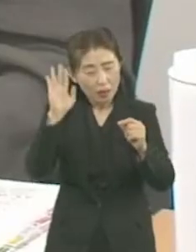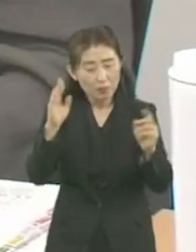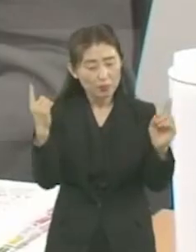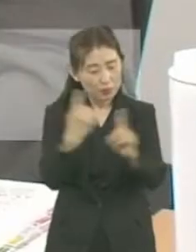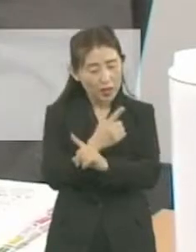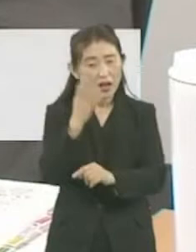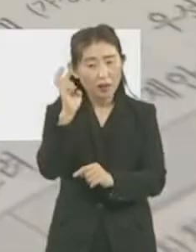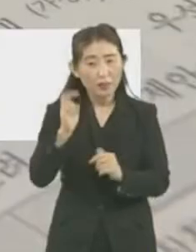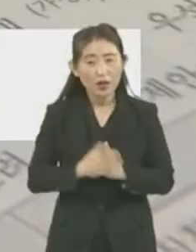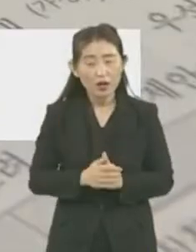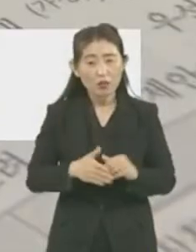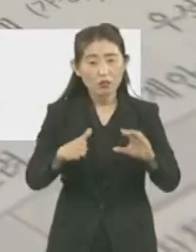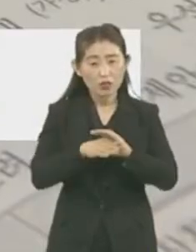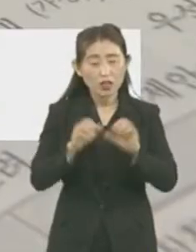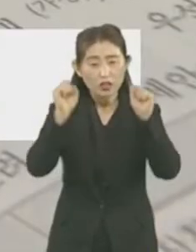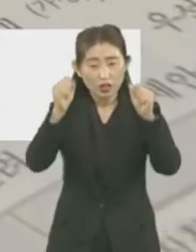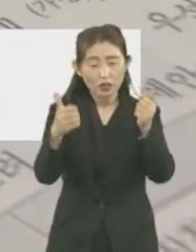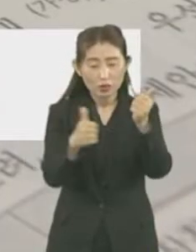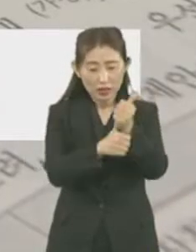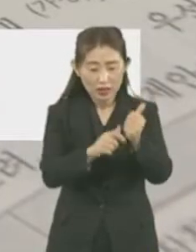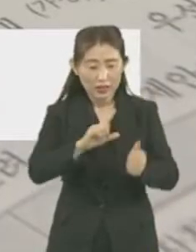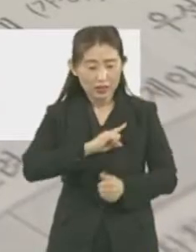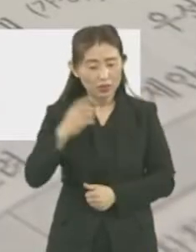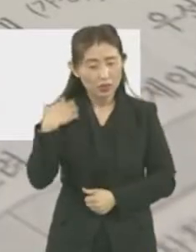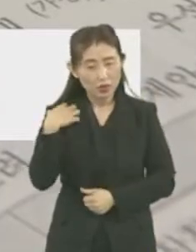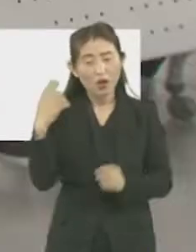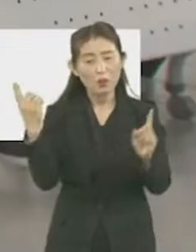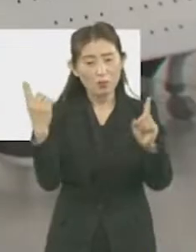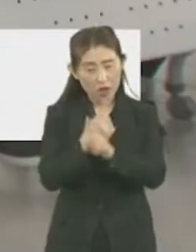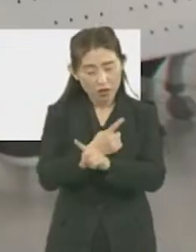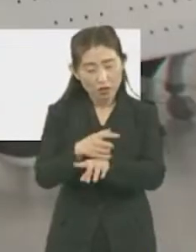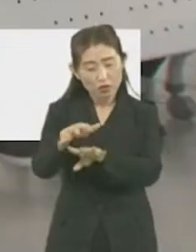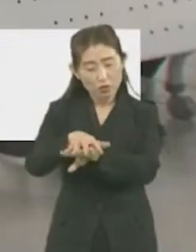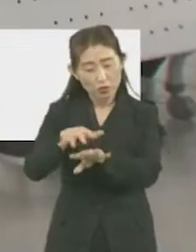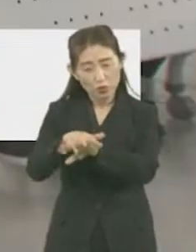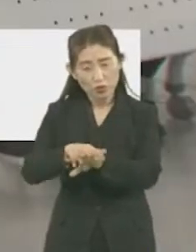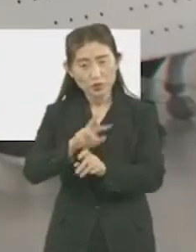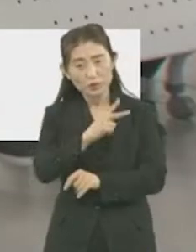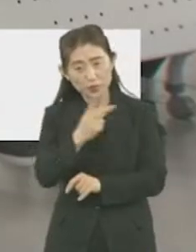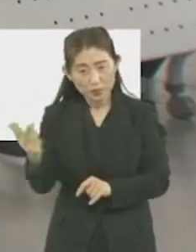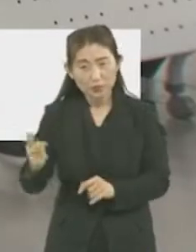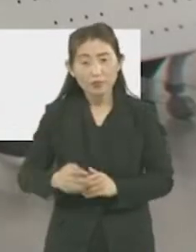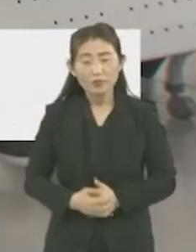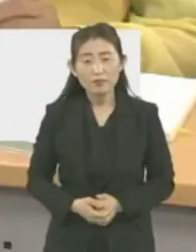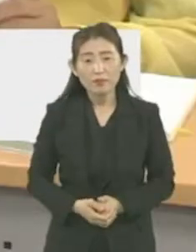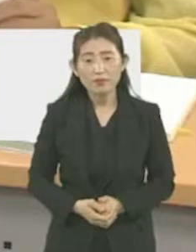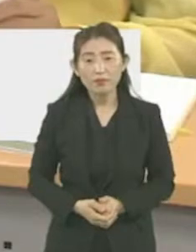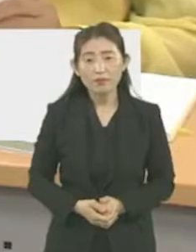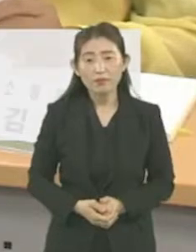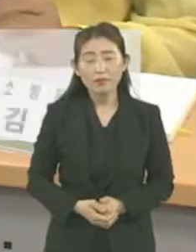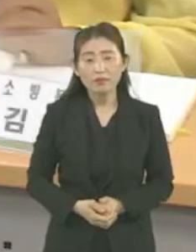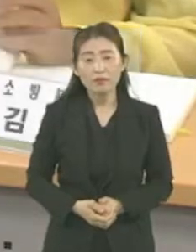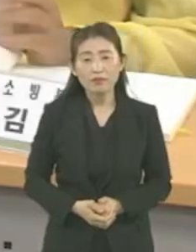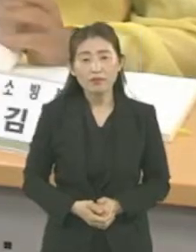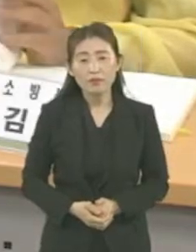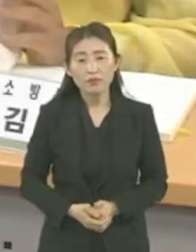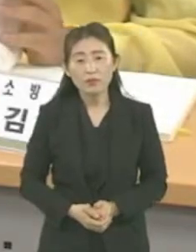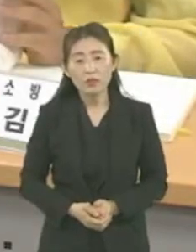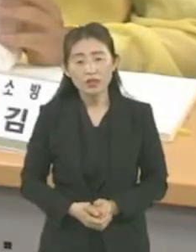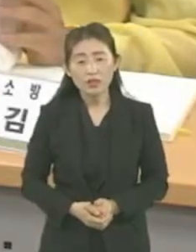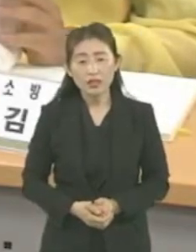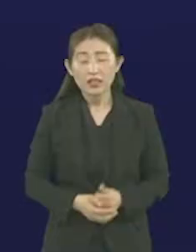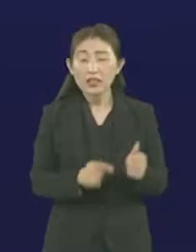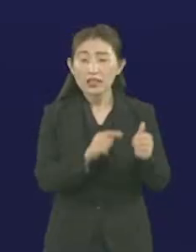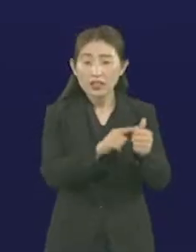전망됩니다. 문화체육부지사는 이름과 역할을 바꿔 정무부지사로 환원되는 등 조직 개편도 있게 됩니다.